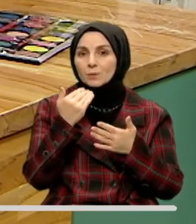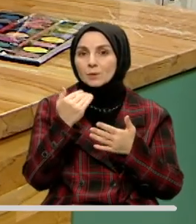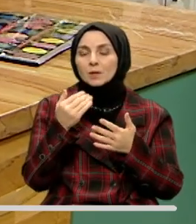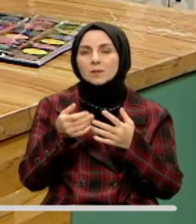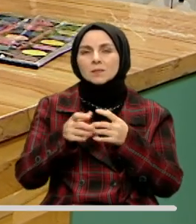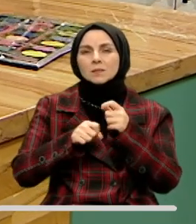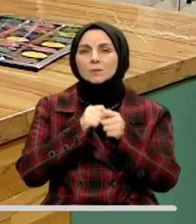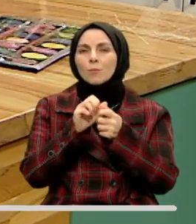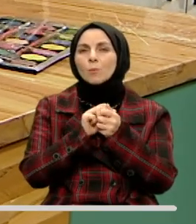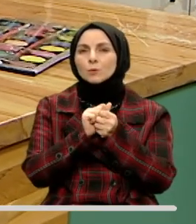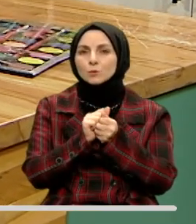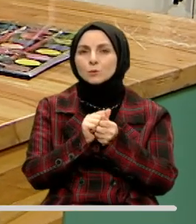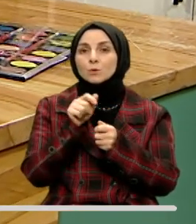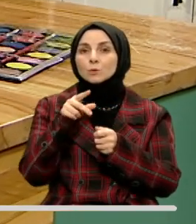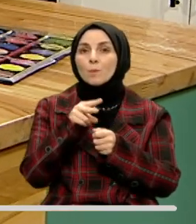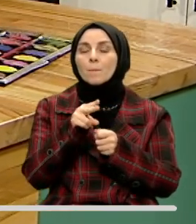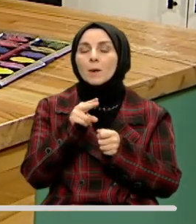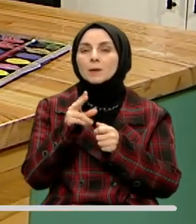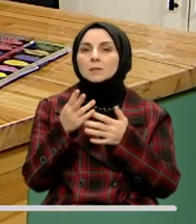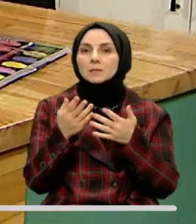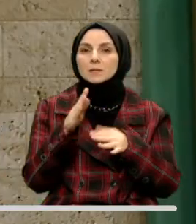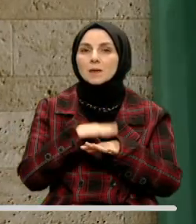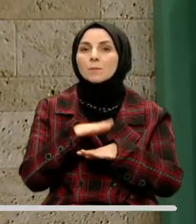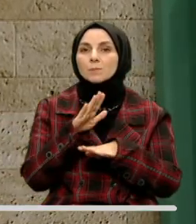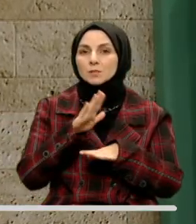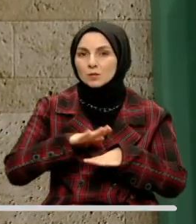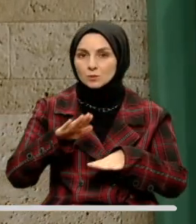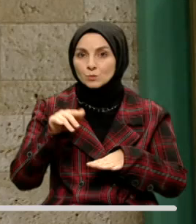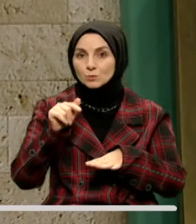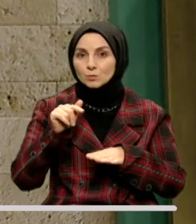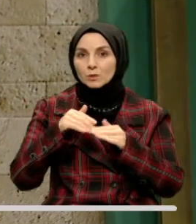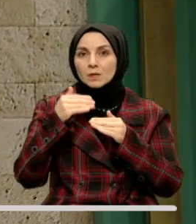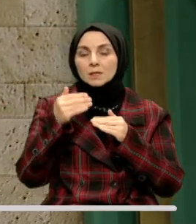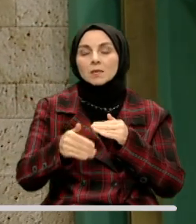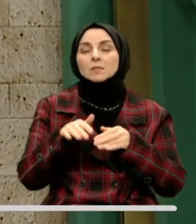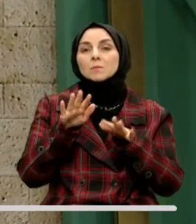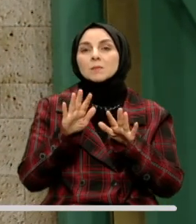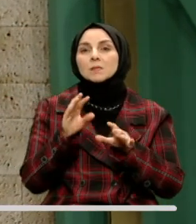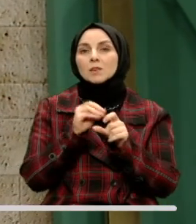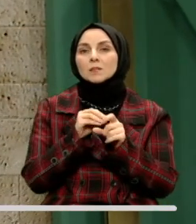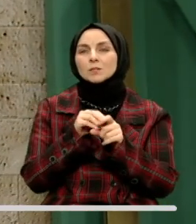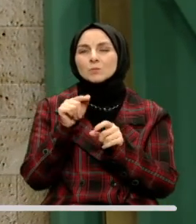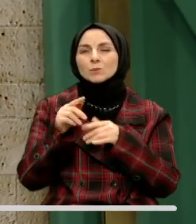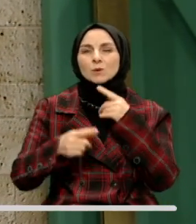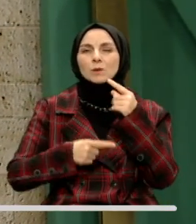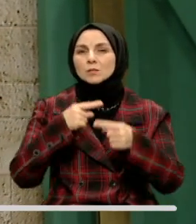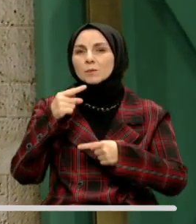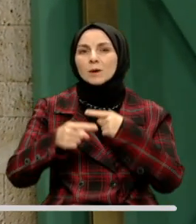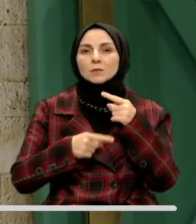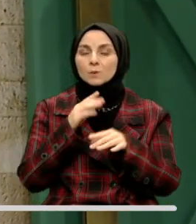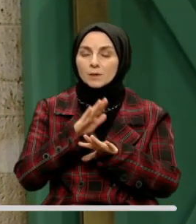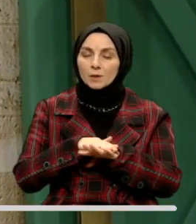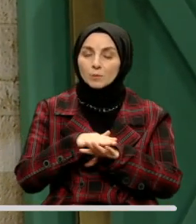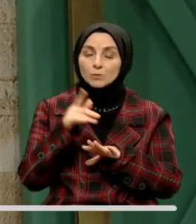yapmadan şu makas hareketini, tutma hareketini buna yapamayacak geçiyor çocuk. Hmm. Evet, buna geçemeyeceği için biz aşama aşama bunu değerlendiriyoruz. İlk etapta zor bir